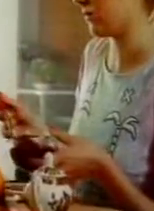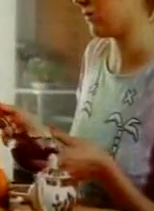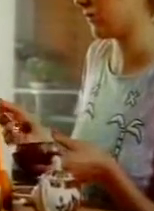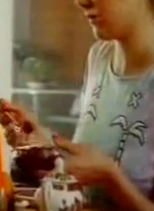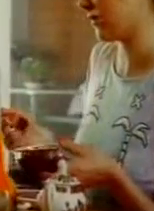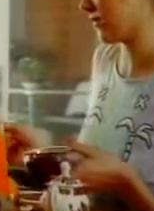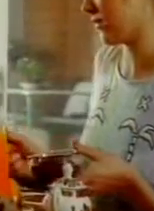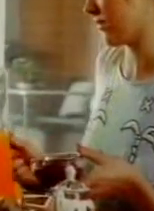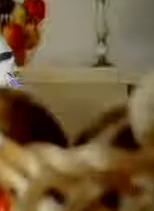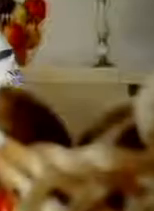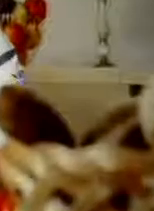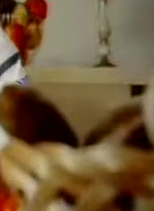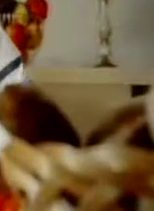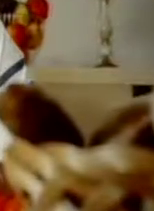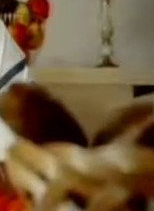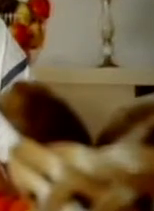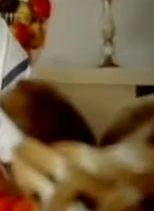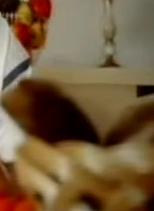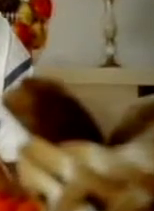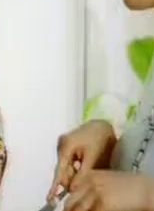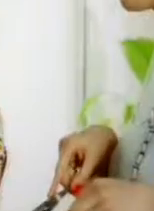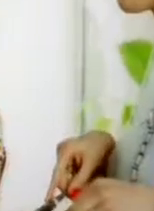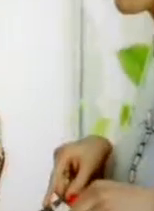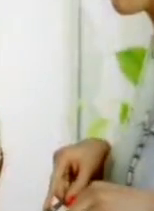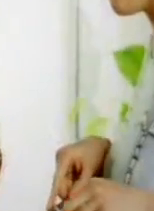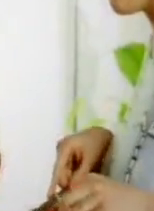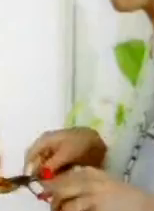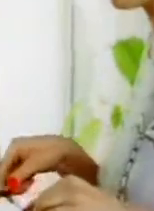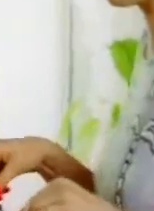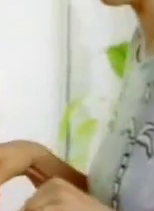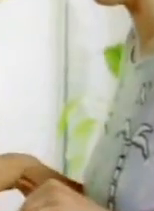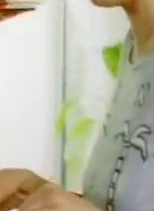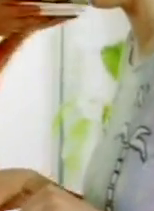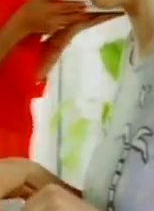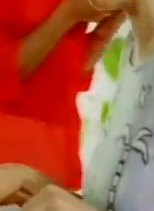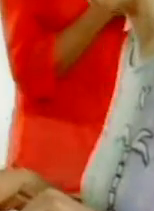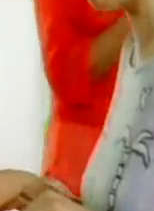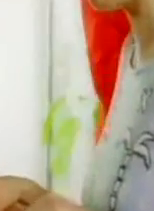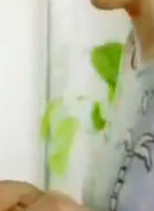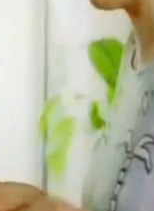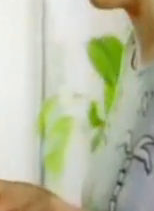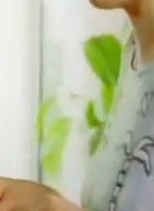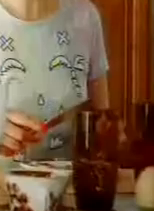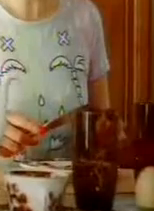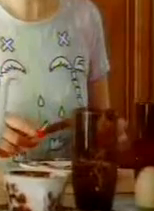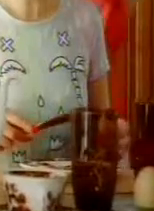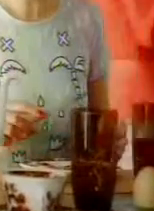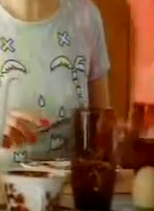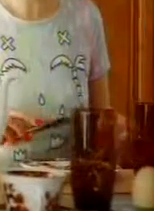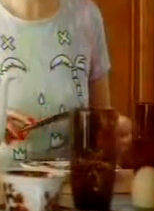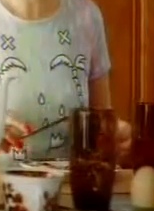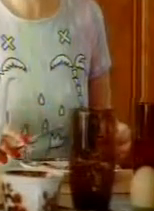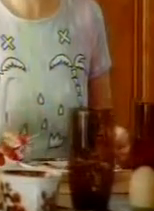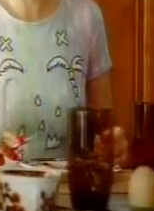ir jāizvēlas dators. Kāds ir tavs domgājums? Nu, sākumā droši vien jāskatās uz cenu, tad